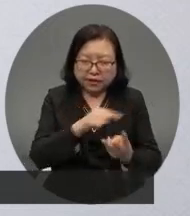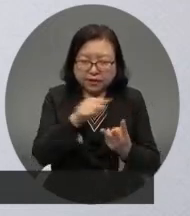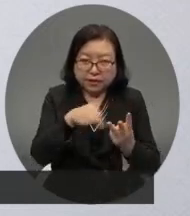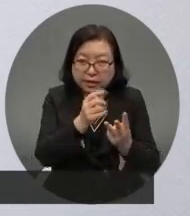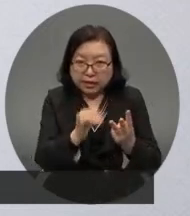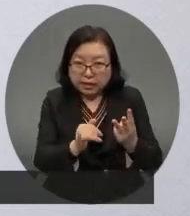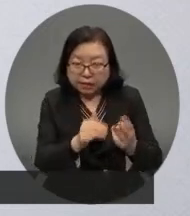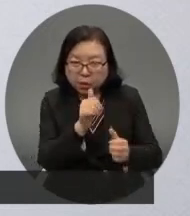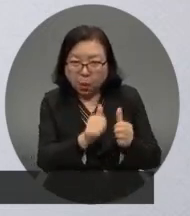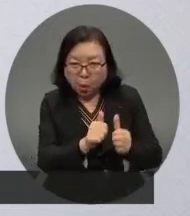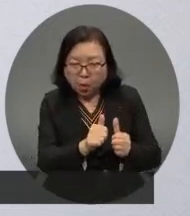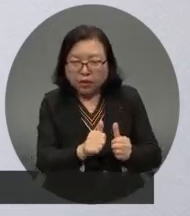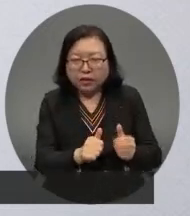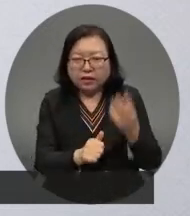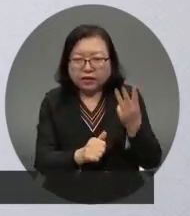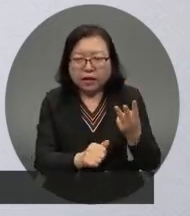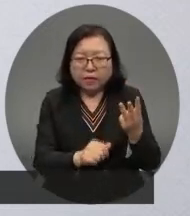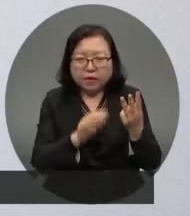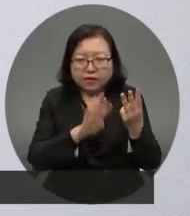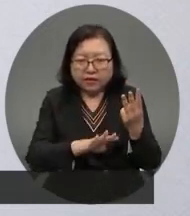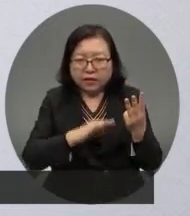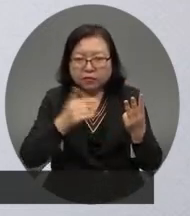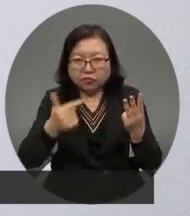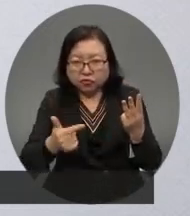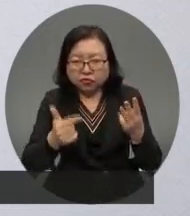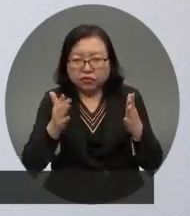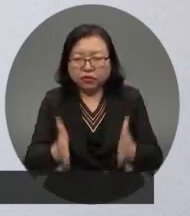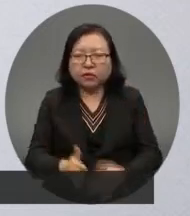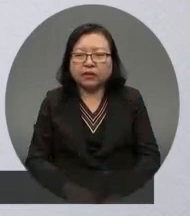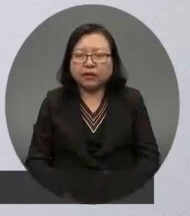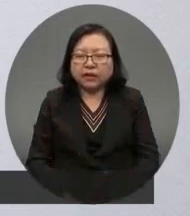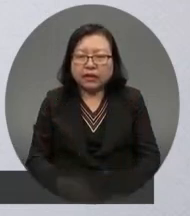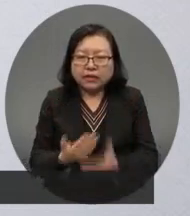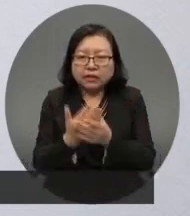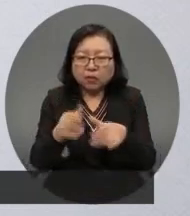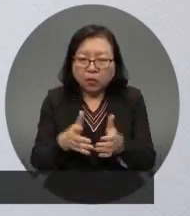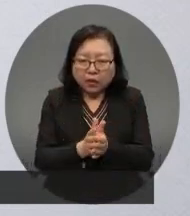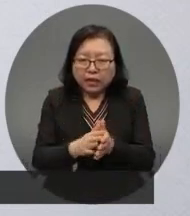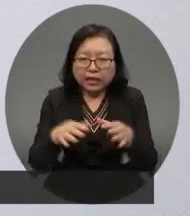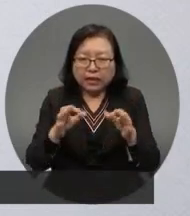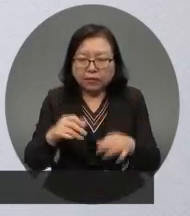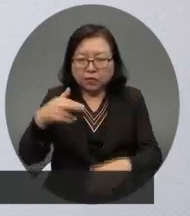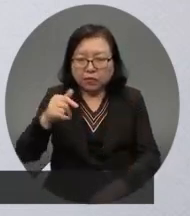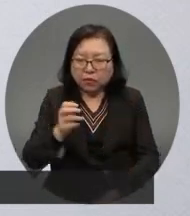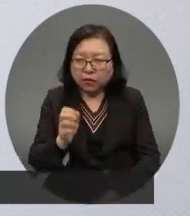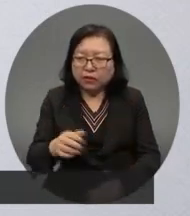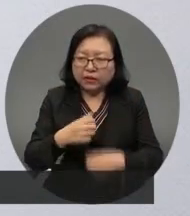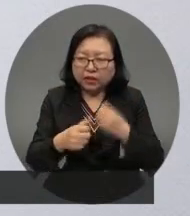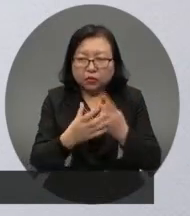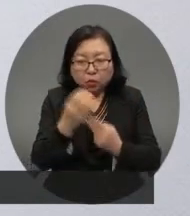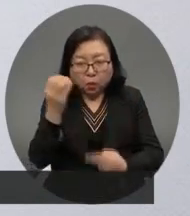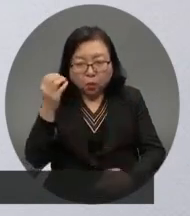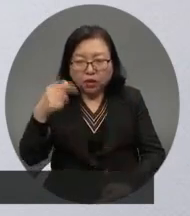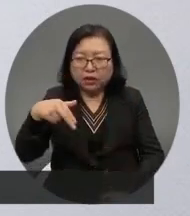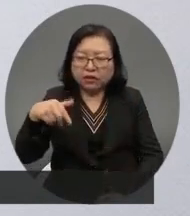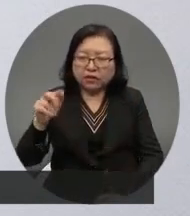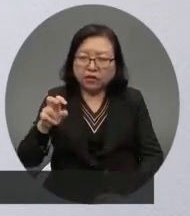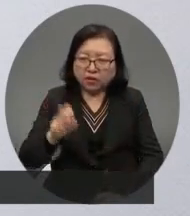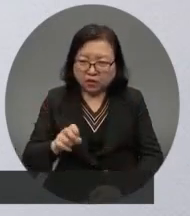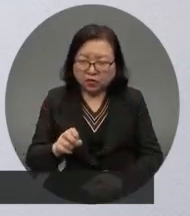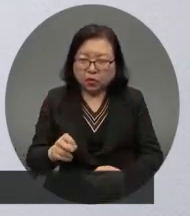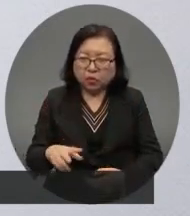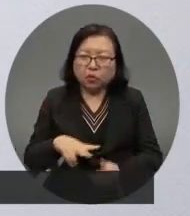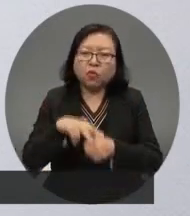경선이 다음 달 4일부터 6일까지 진행됩니다. 진보당 김종현, 자유통일당 성근용 예비후보도